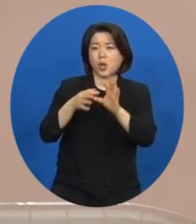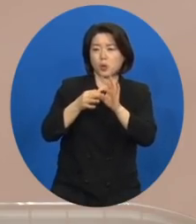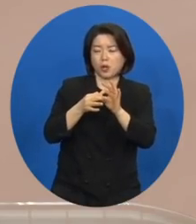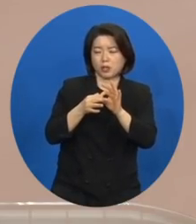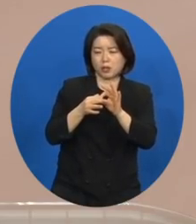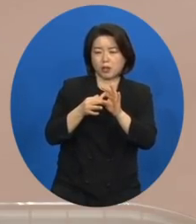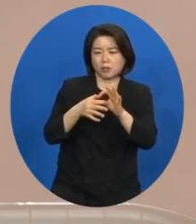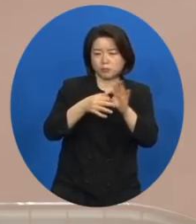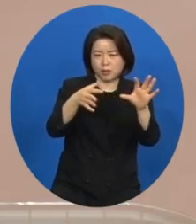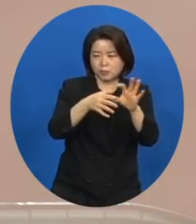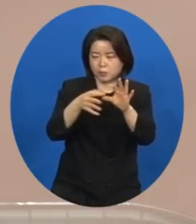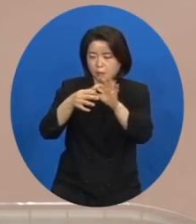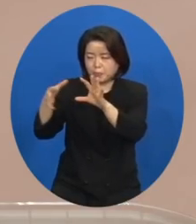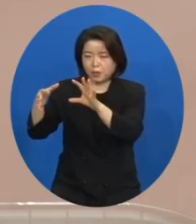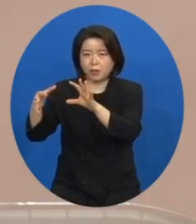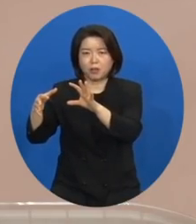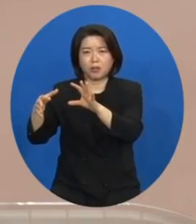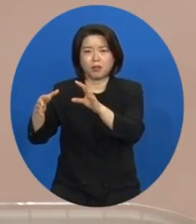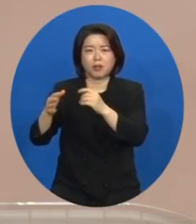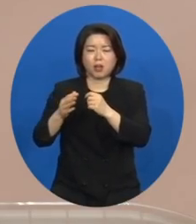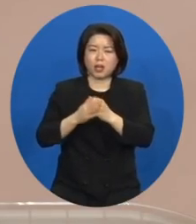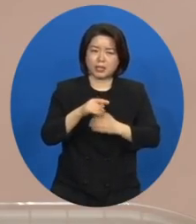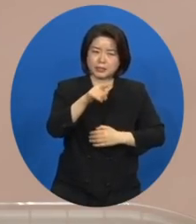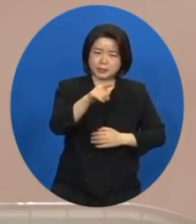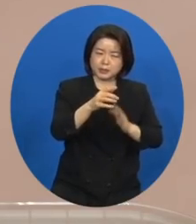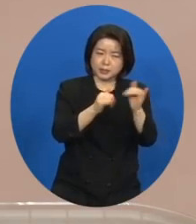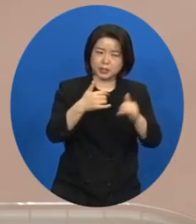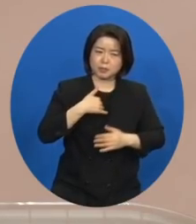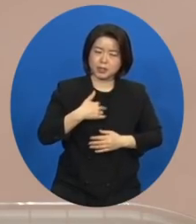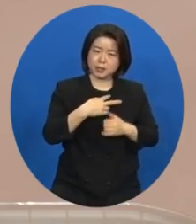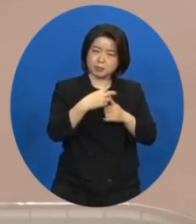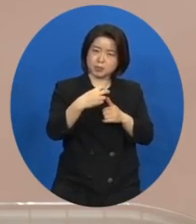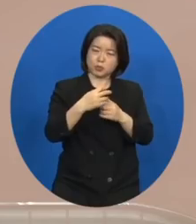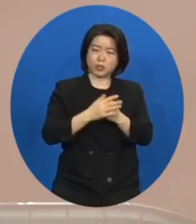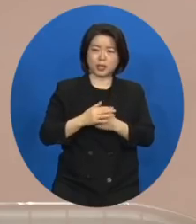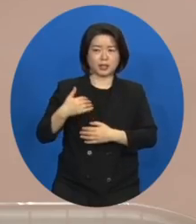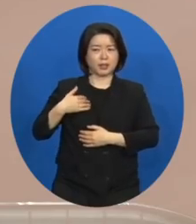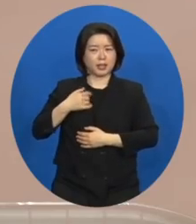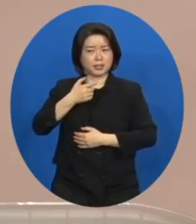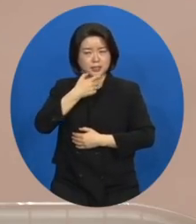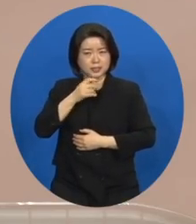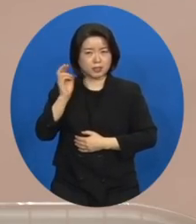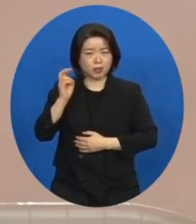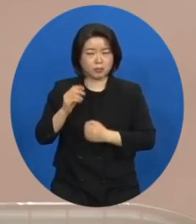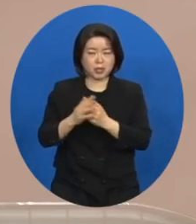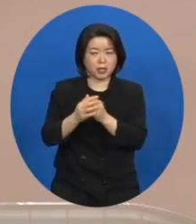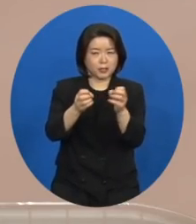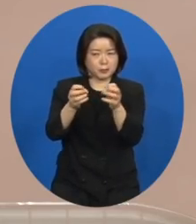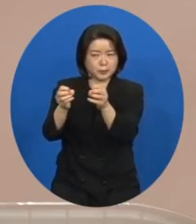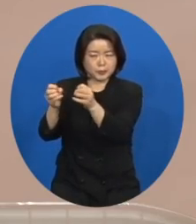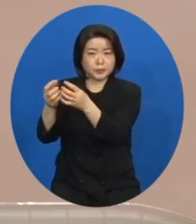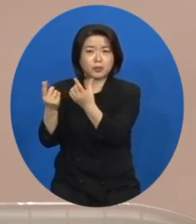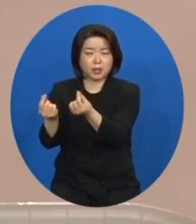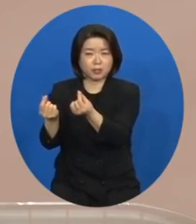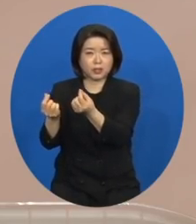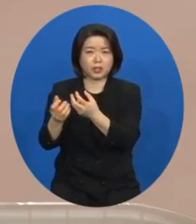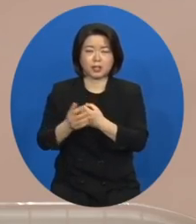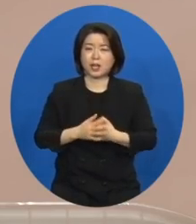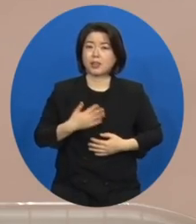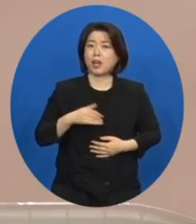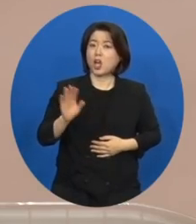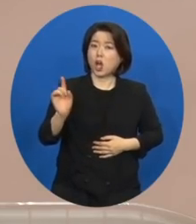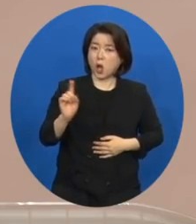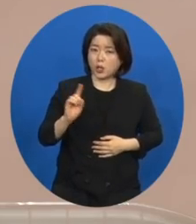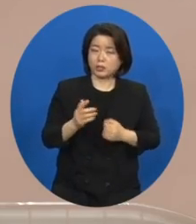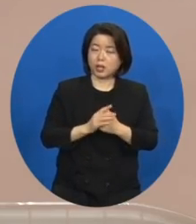좁아지고 끊어지고 조 사람들이 날 미워해 나래 시료의 수근거리는 것 같고 나의 어떤 과